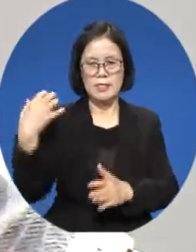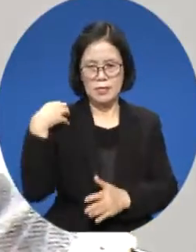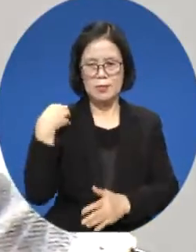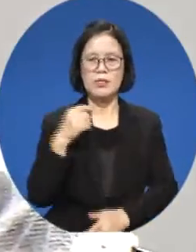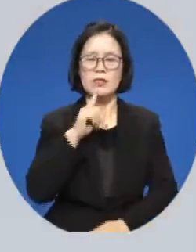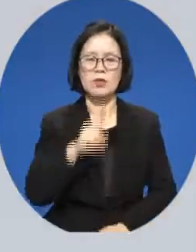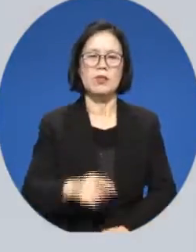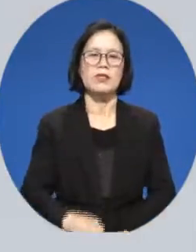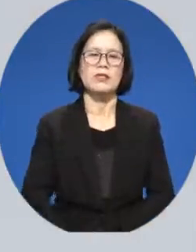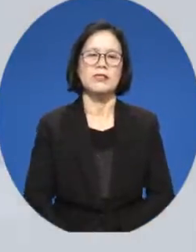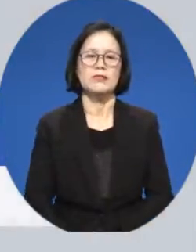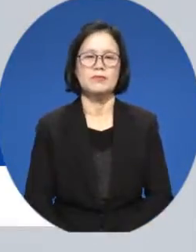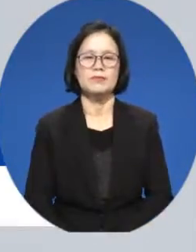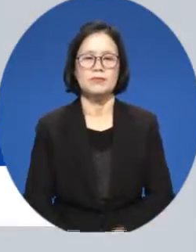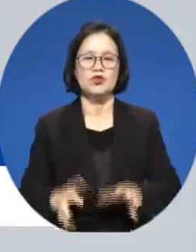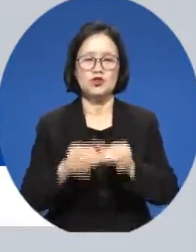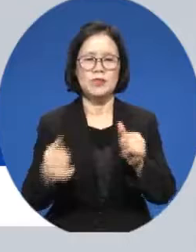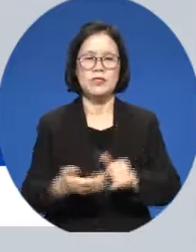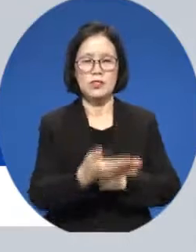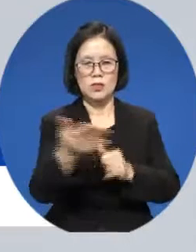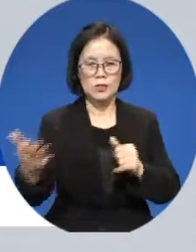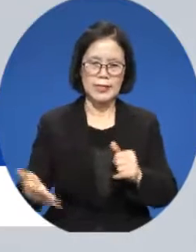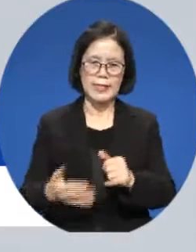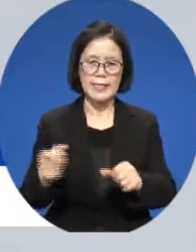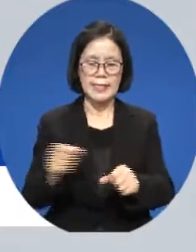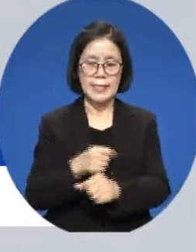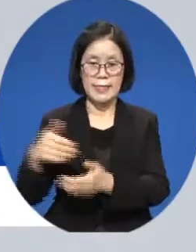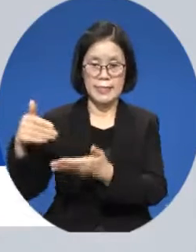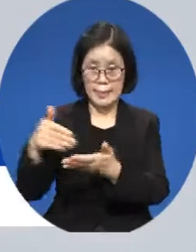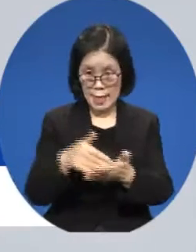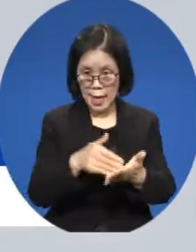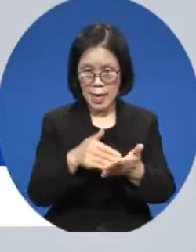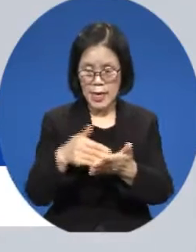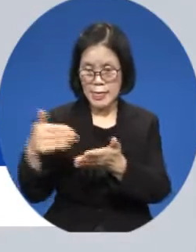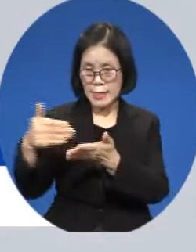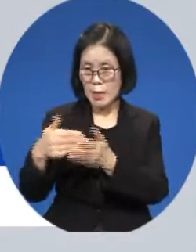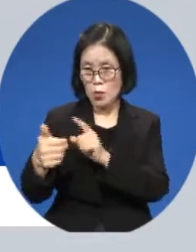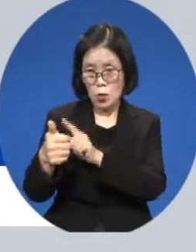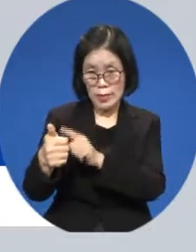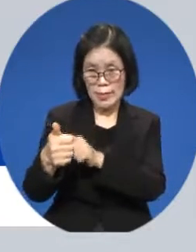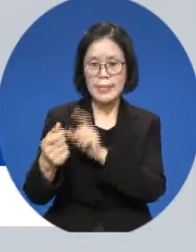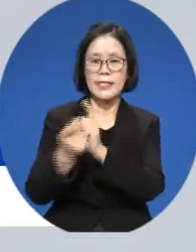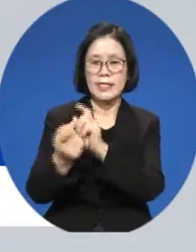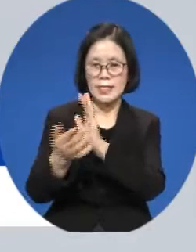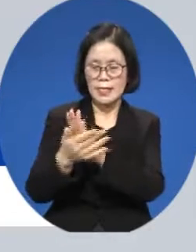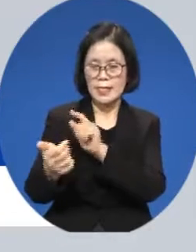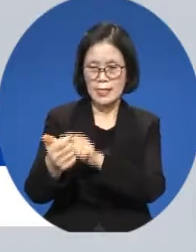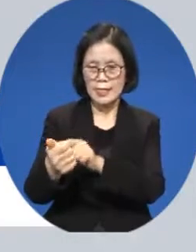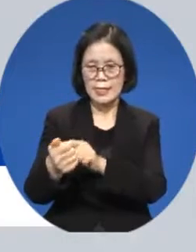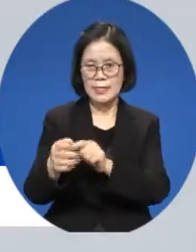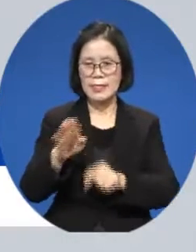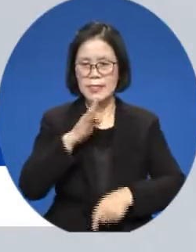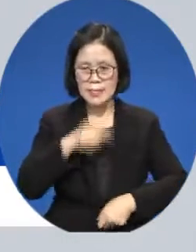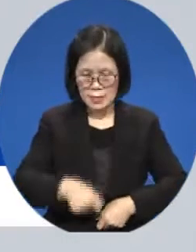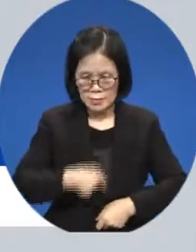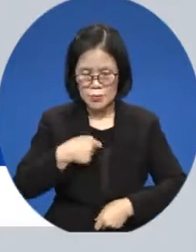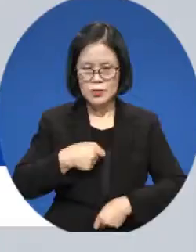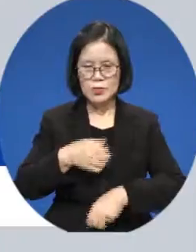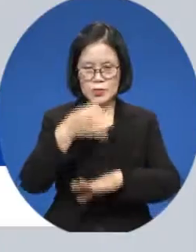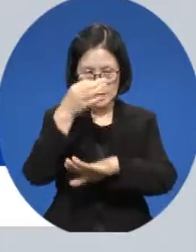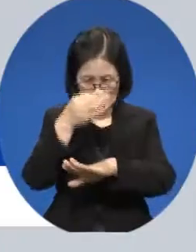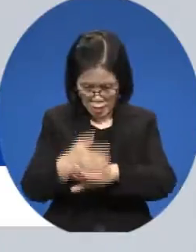했습니다. 국민 여러분들께 특히 제보자 당사자께